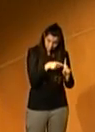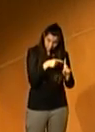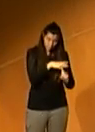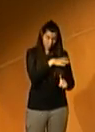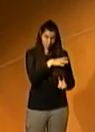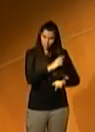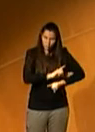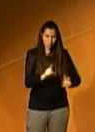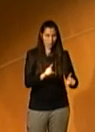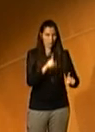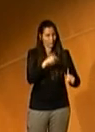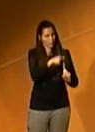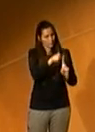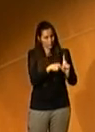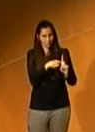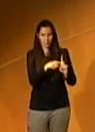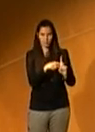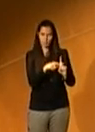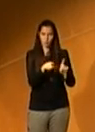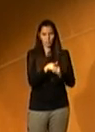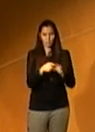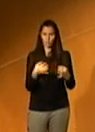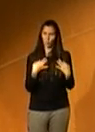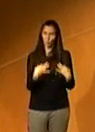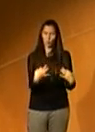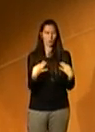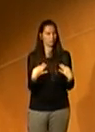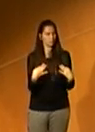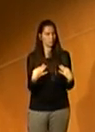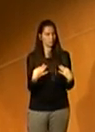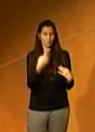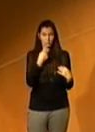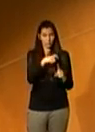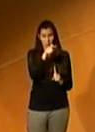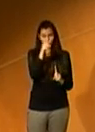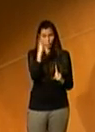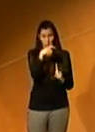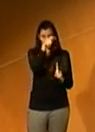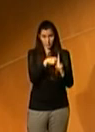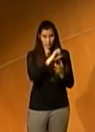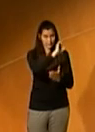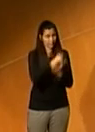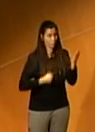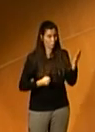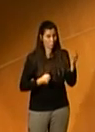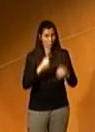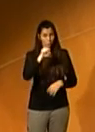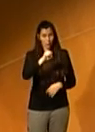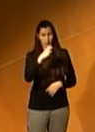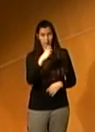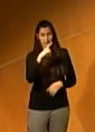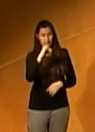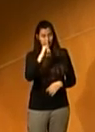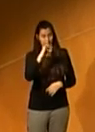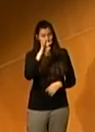une certaine forme de neutralité. Voilà, on a besoin d'un scripteur. On n'a pas besoin d'un rééducateur ou